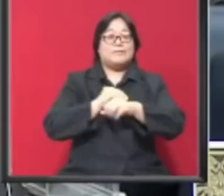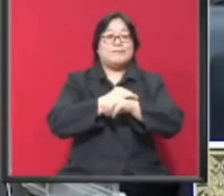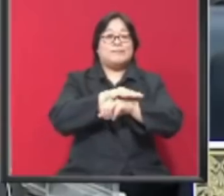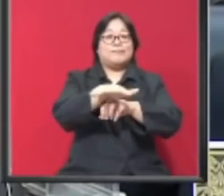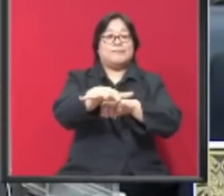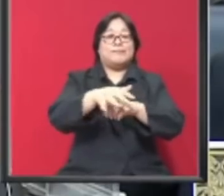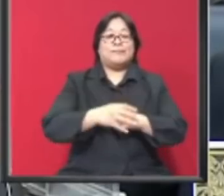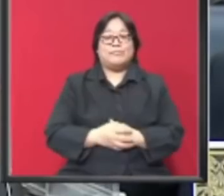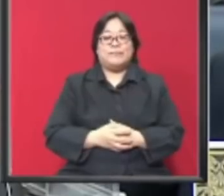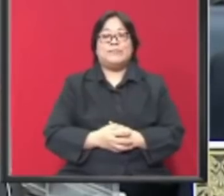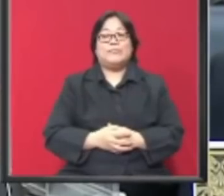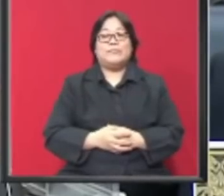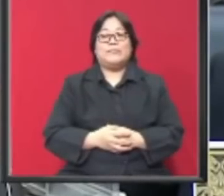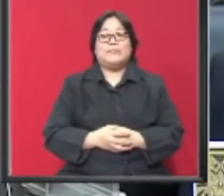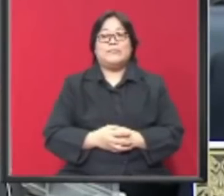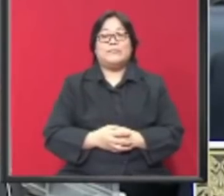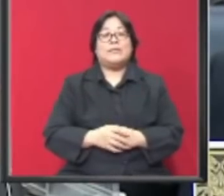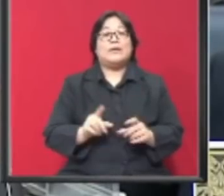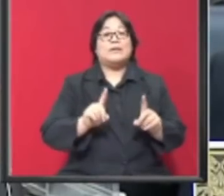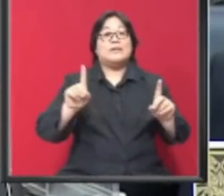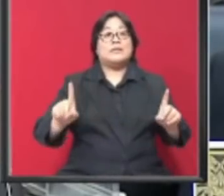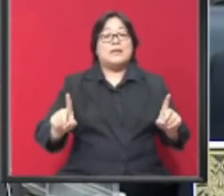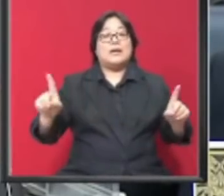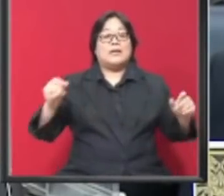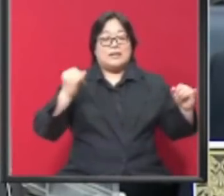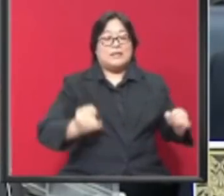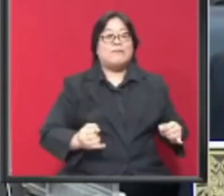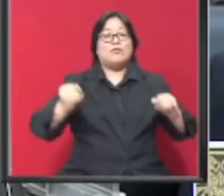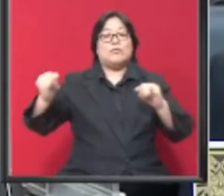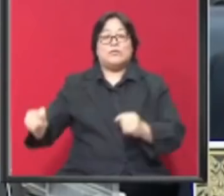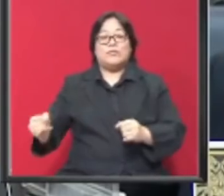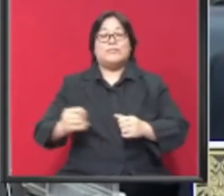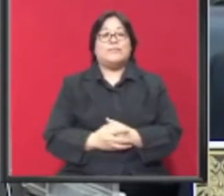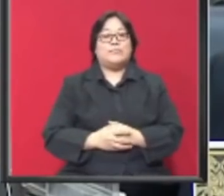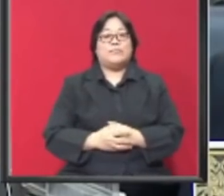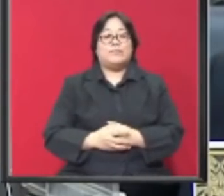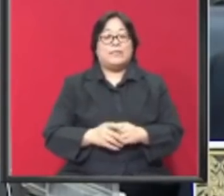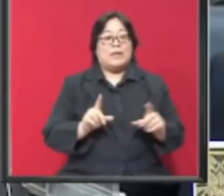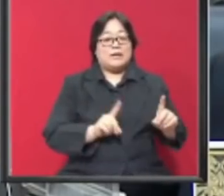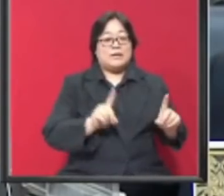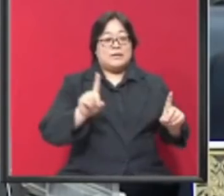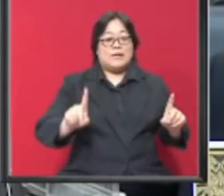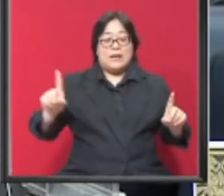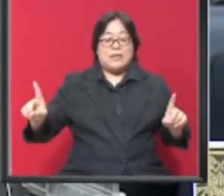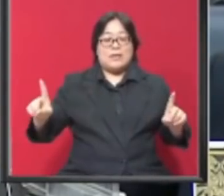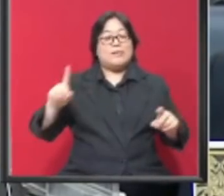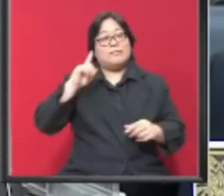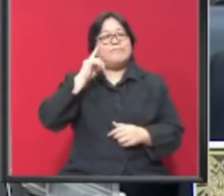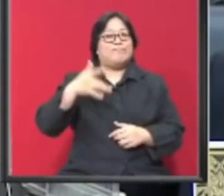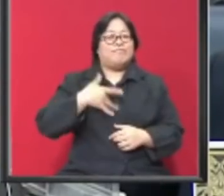jangkitan jari Allah jarak antara individu jarak yang dianggap